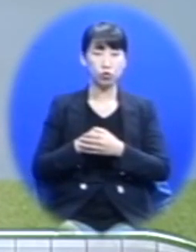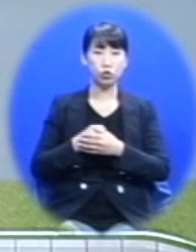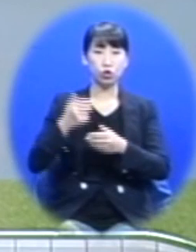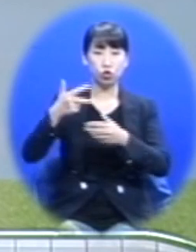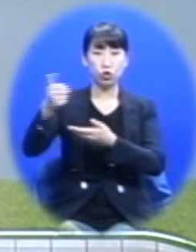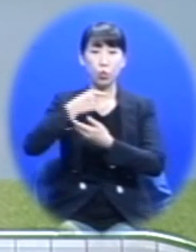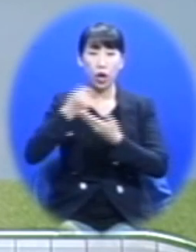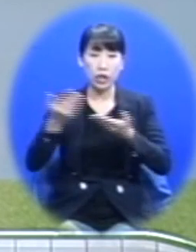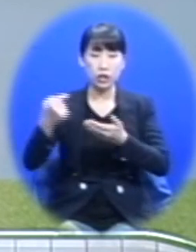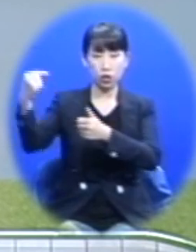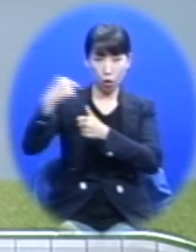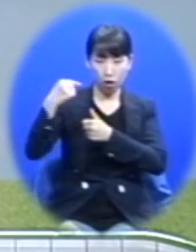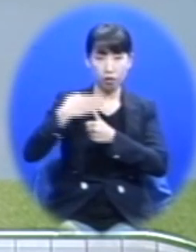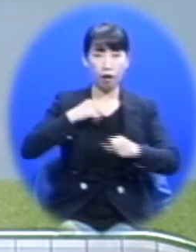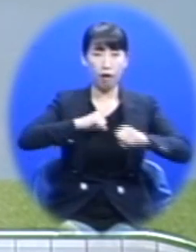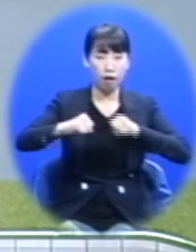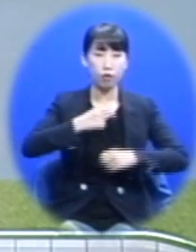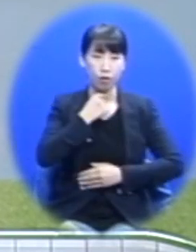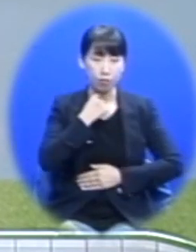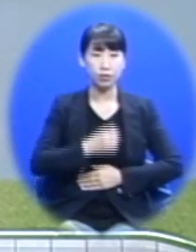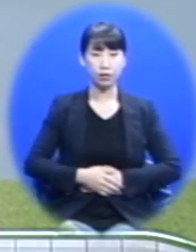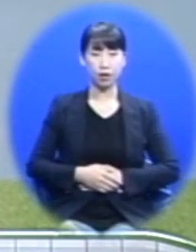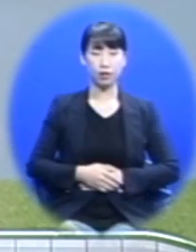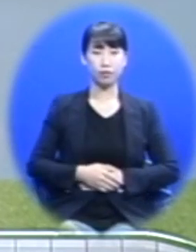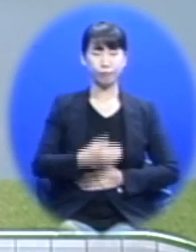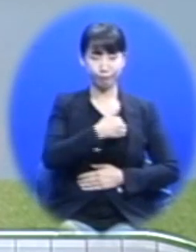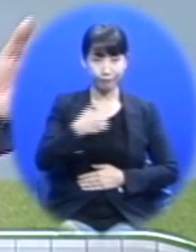통해서 하시옵소서. 그것으로 충분합니다. 주님,